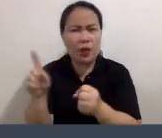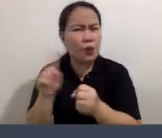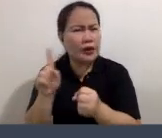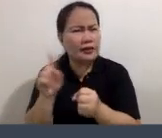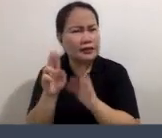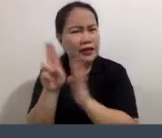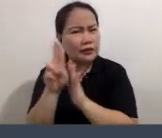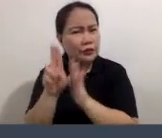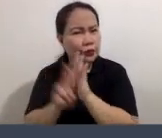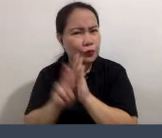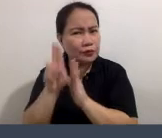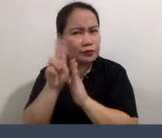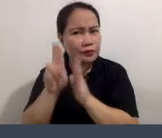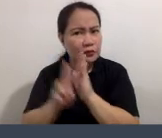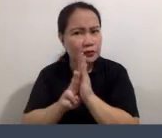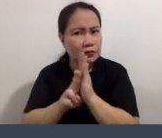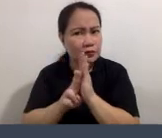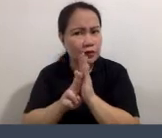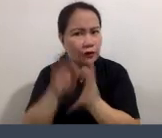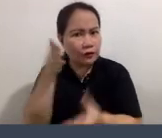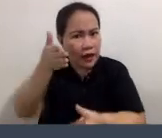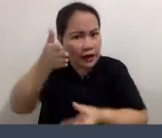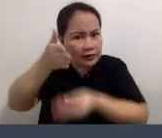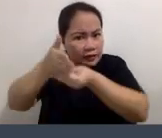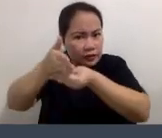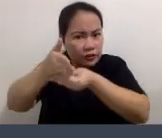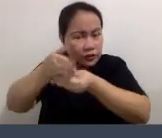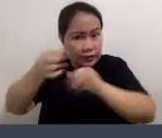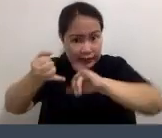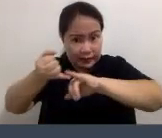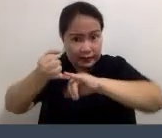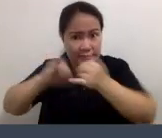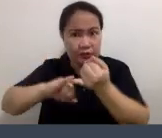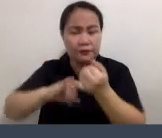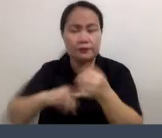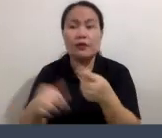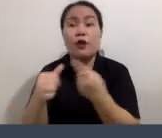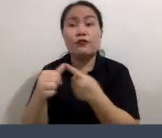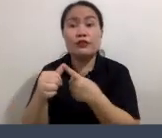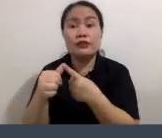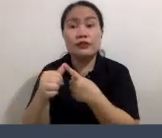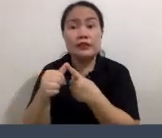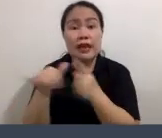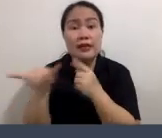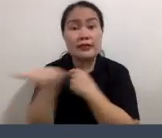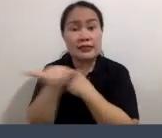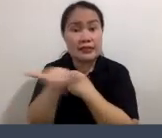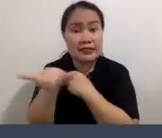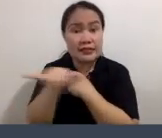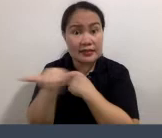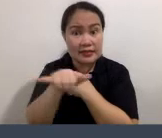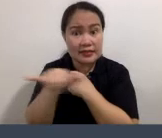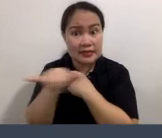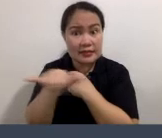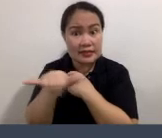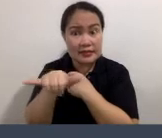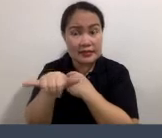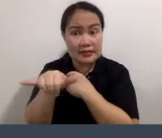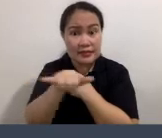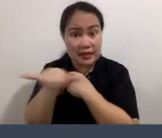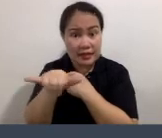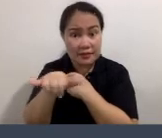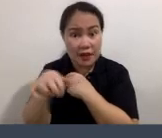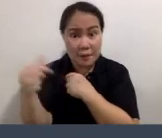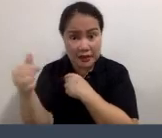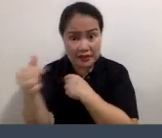rule? Ano ang rule ba natin sa integer, addition of integers? So, first, same sign, add and keep. So, yung same